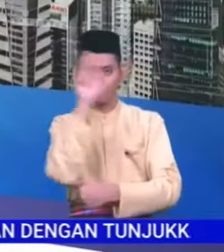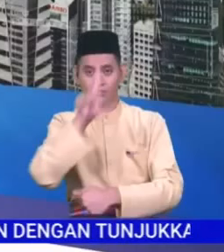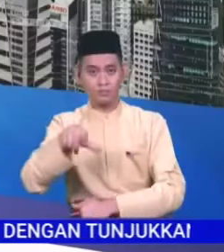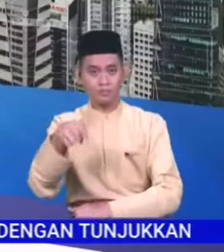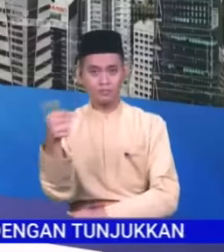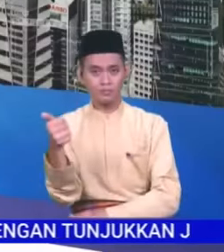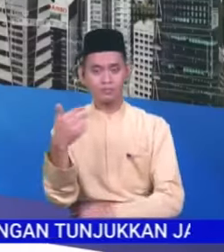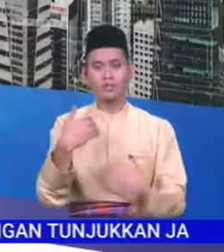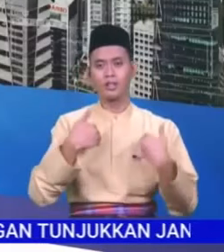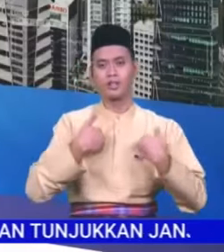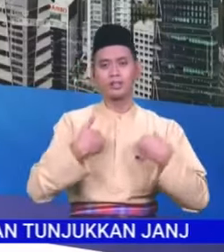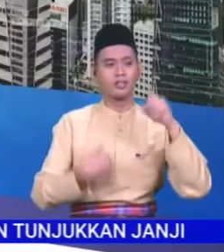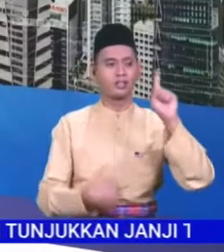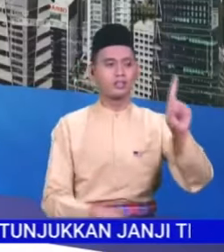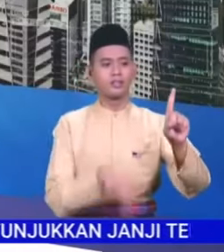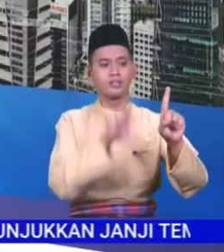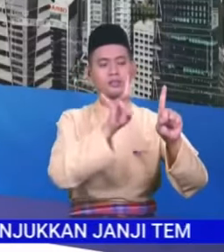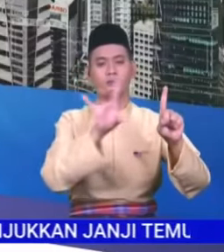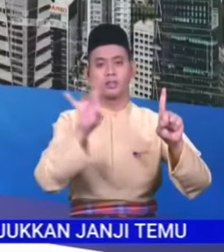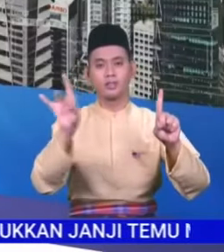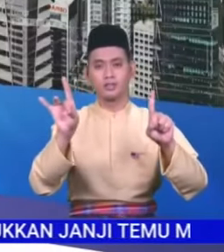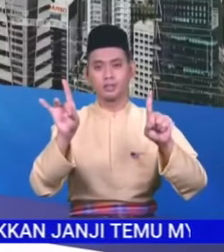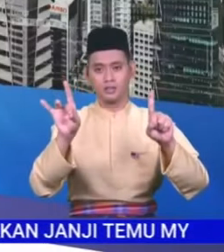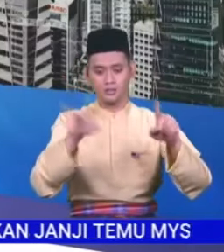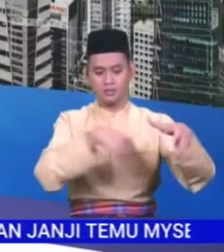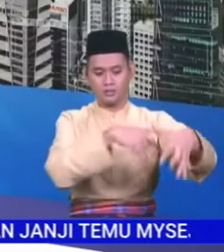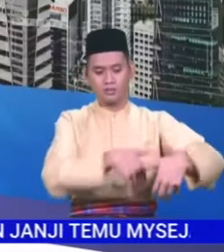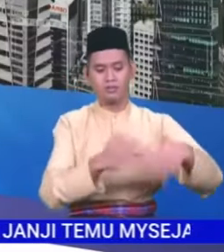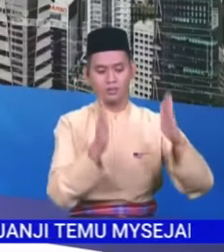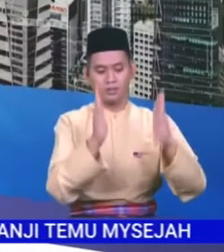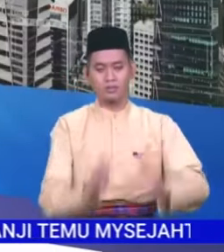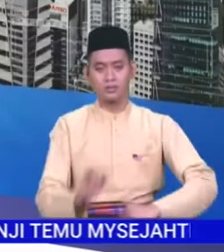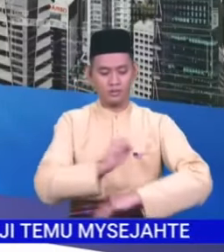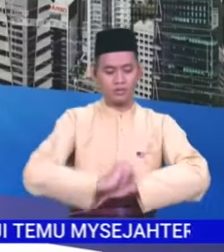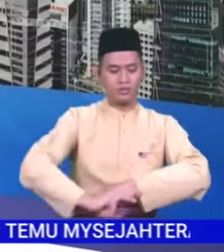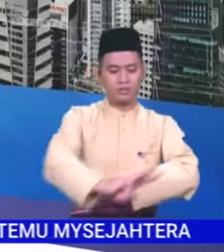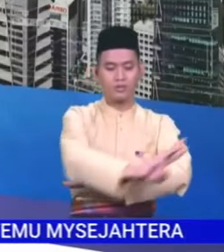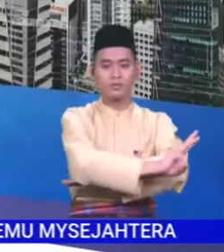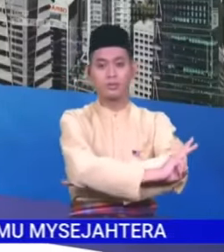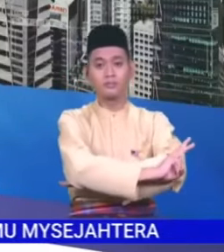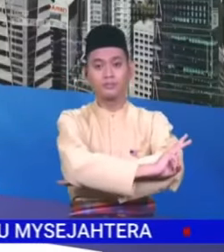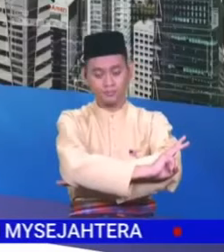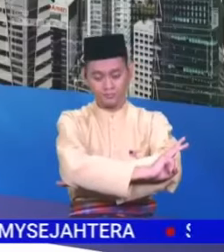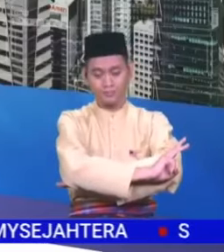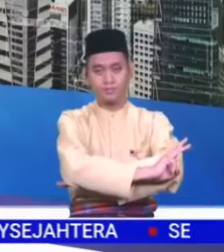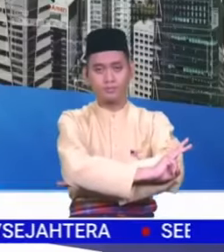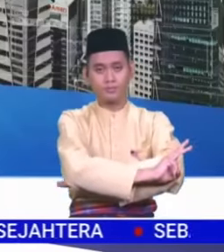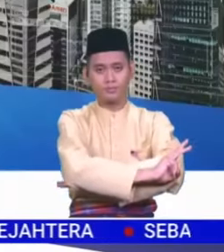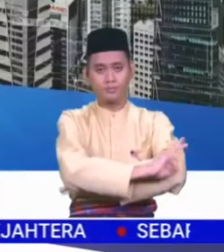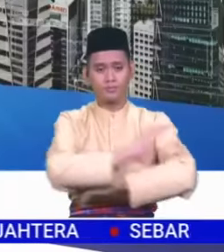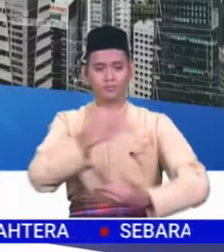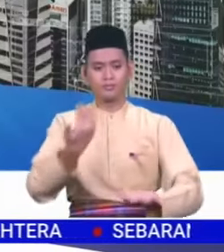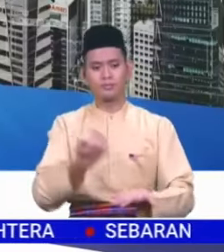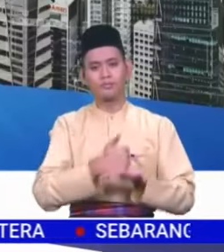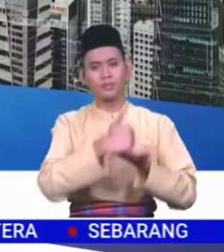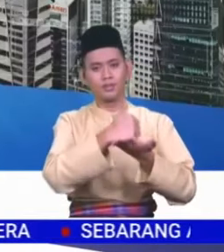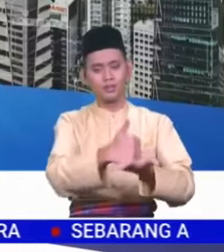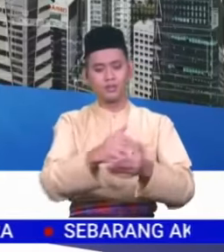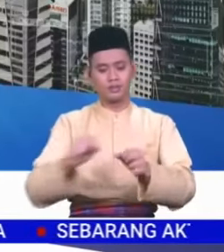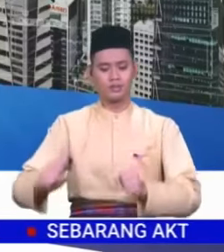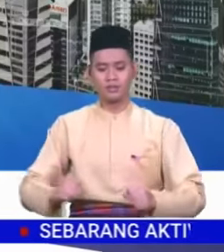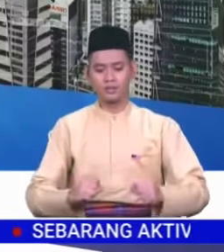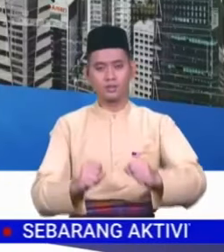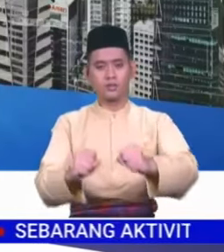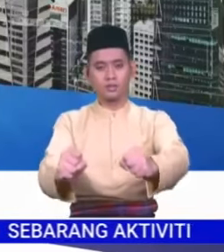Hai drama 178 pesawat di kampung selalu immersing menyambut bayi usia kerajaan Johor membantu mengatasi masalah sistem